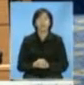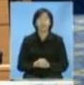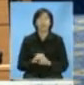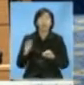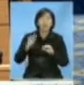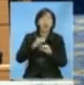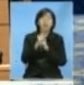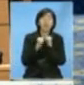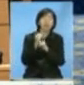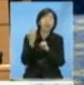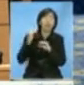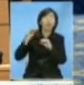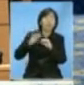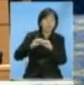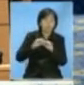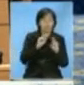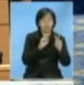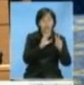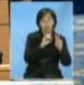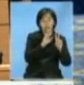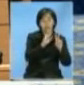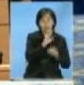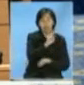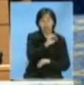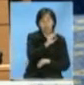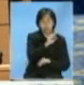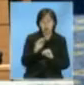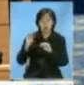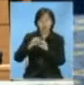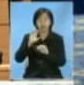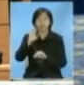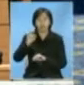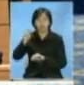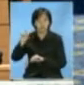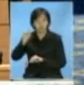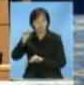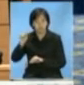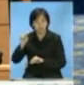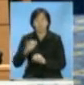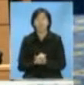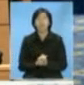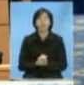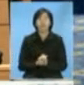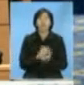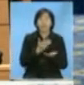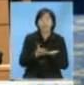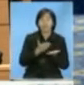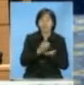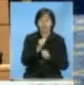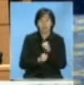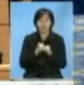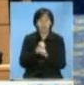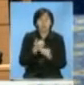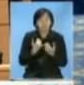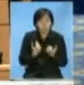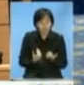ากปีที่แล้วนะครับปี2556ร้อยละ 5.2 นะครับรายจ่ายประจำปีนี้เชื่